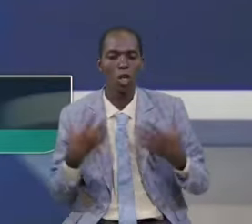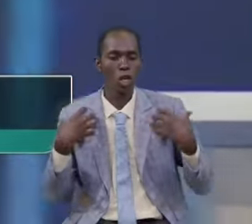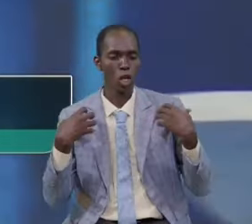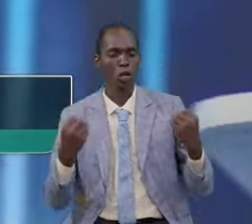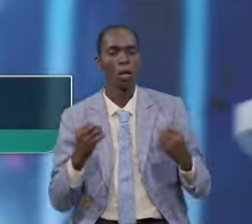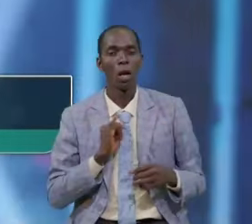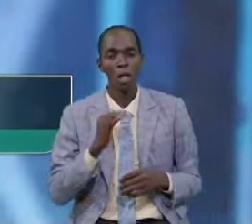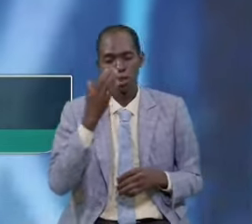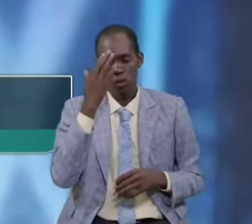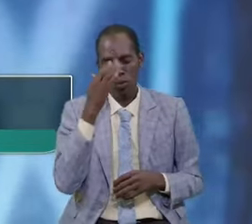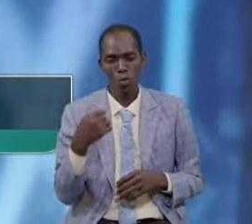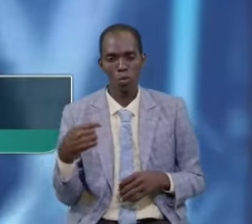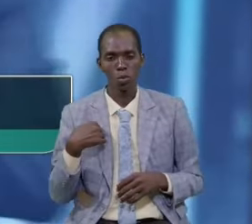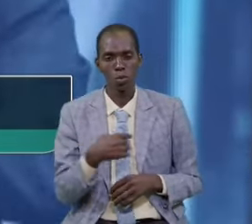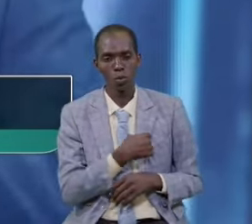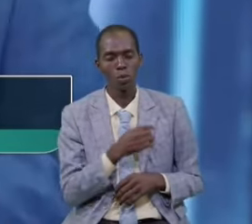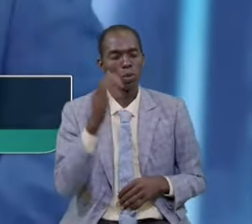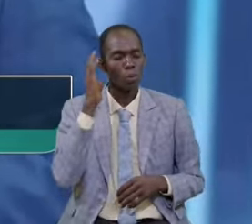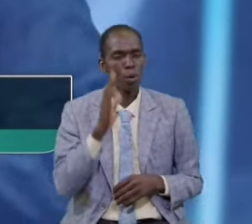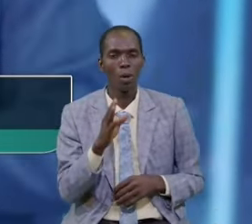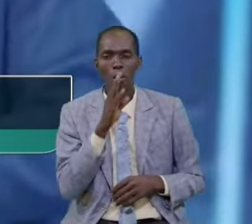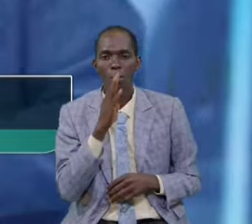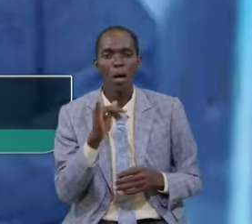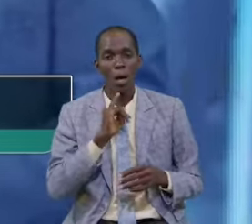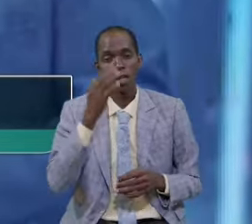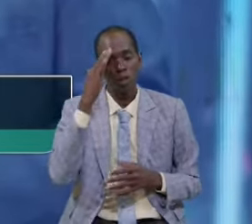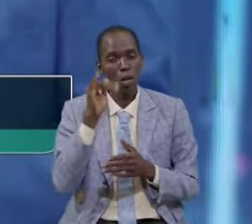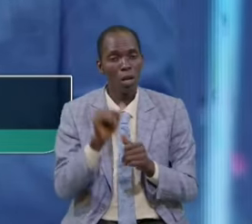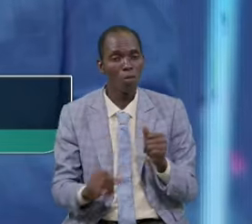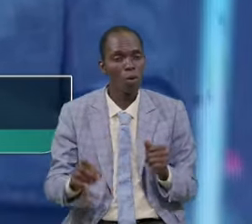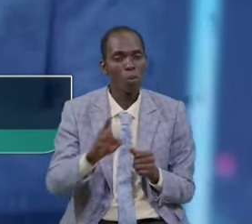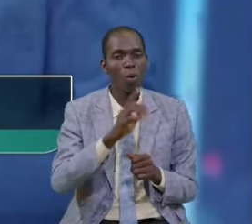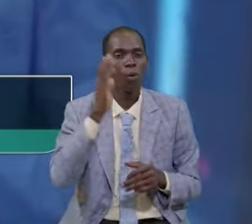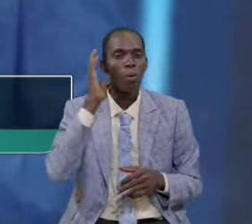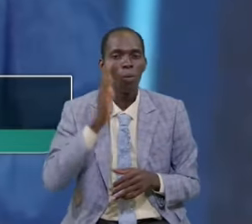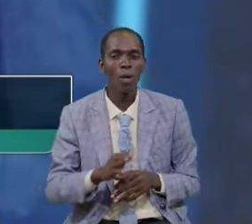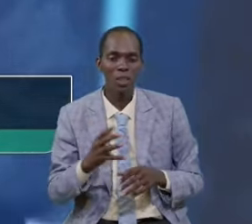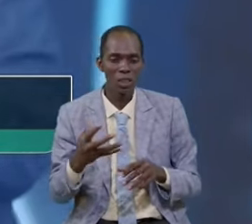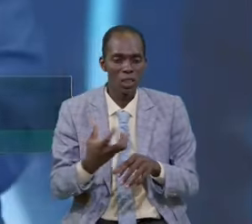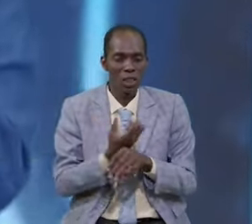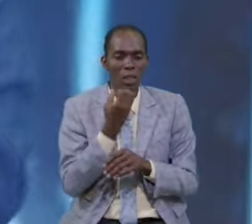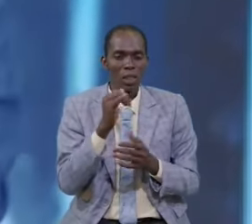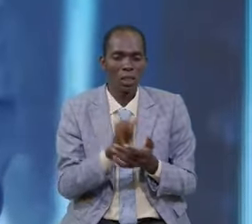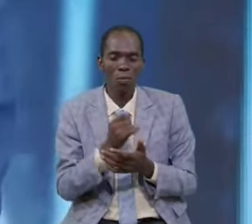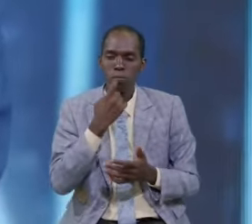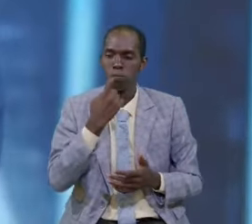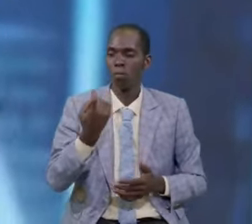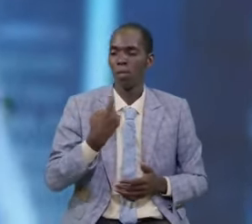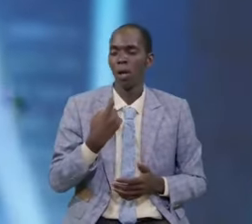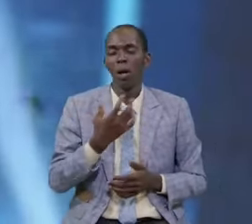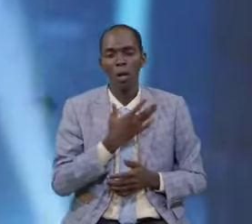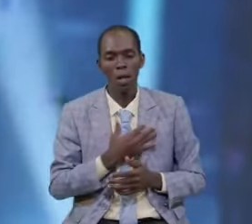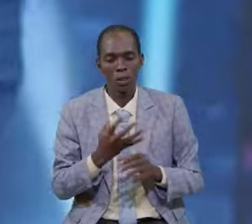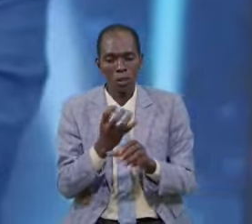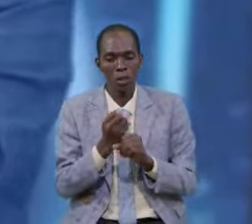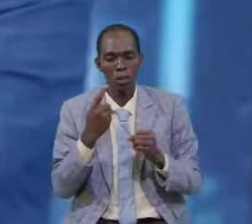sais que tu le seras, je sais que chacun prendra la charge et aura le courage, chacun